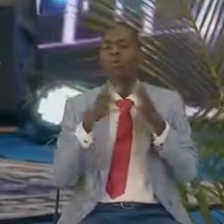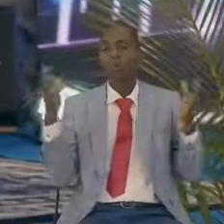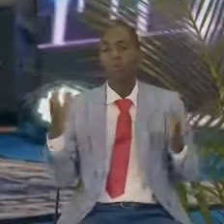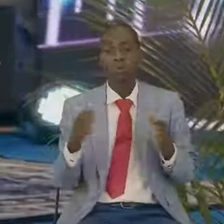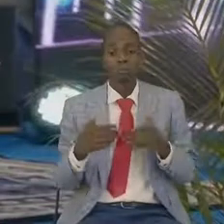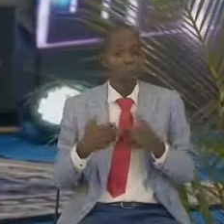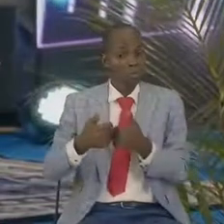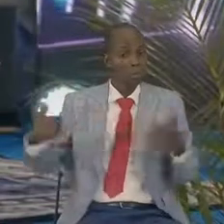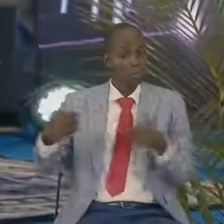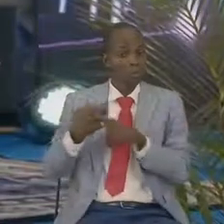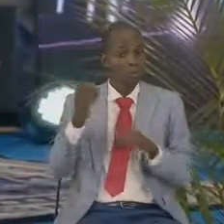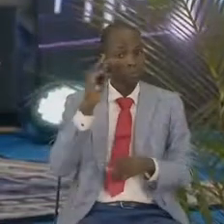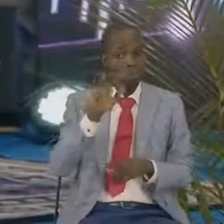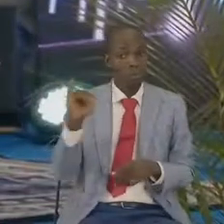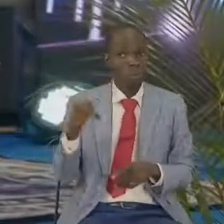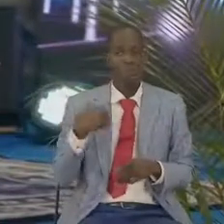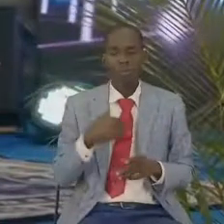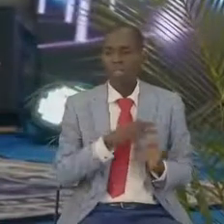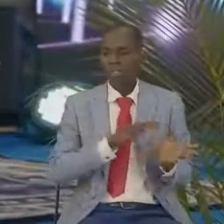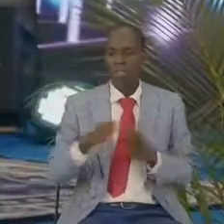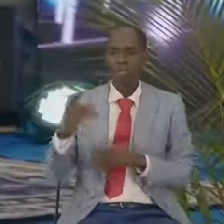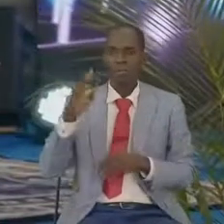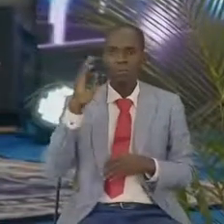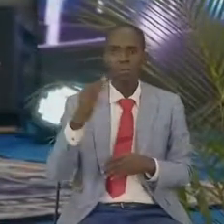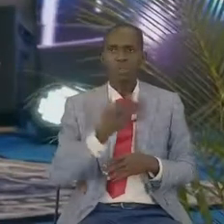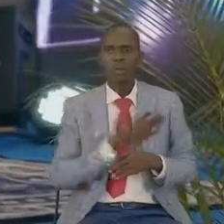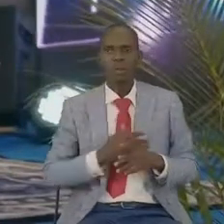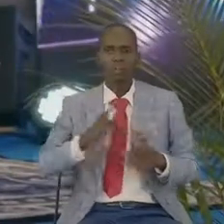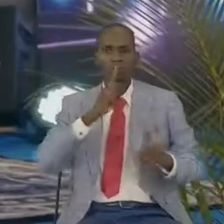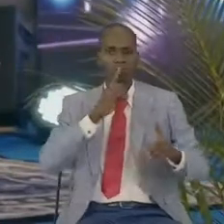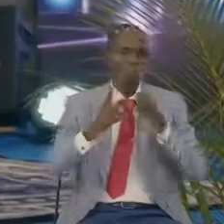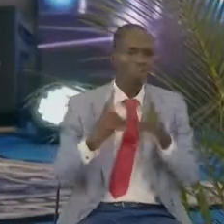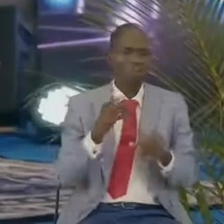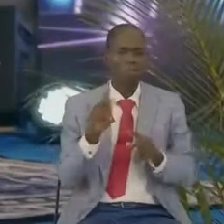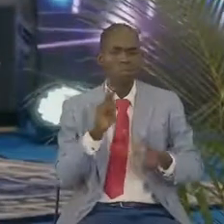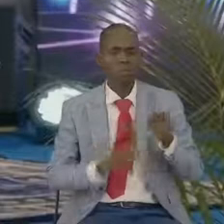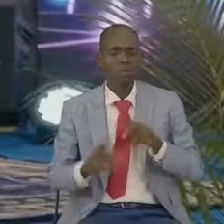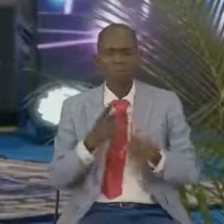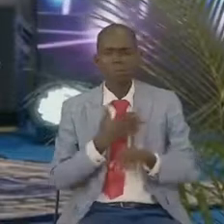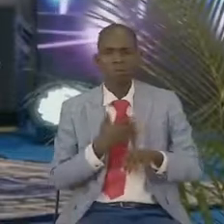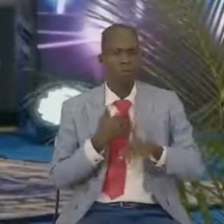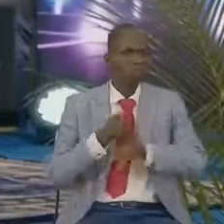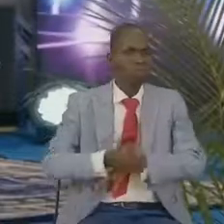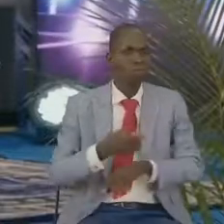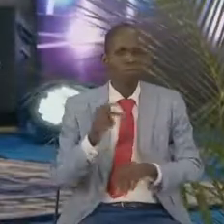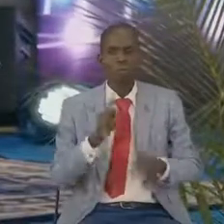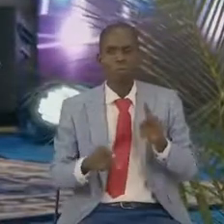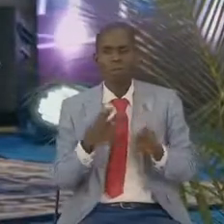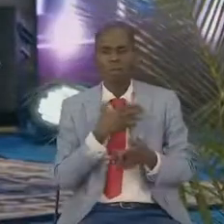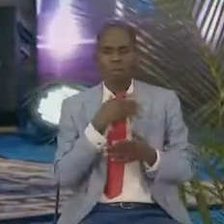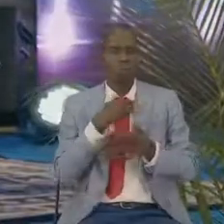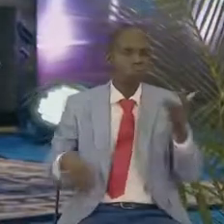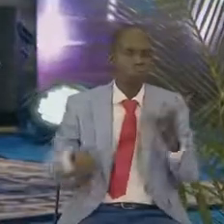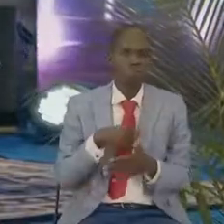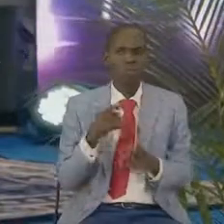à part de prêcher, nous laissons la prédication et nous bondissons sur le peuple, nous maudissons le peuple, nous critiquons le peuple.